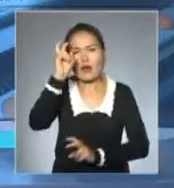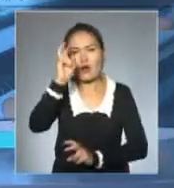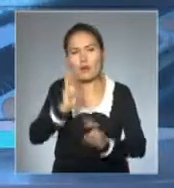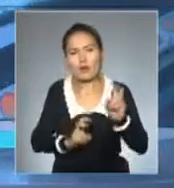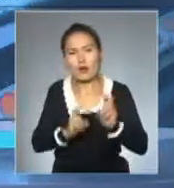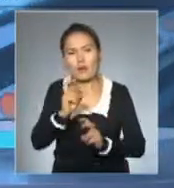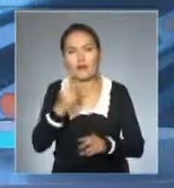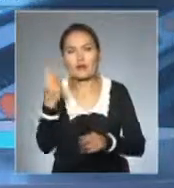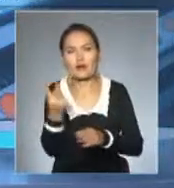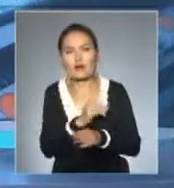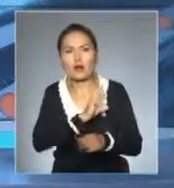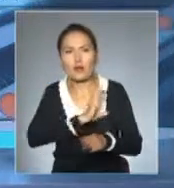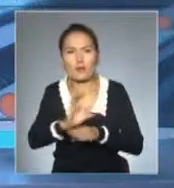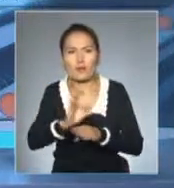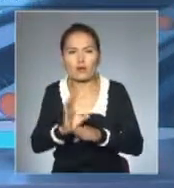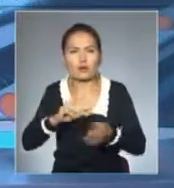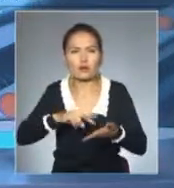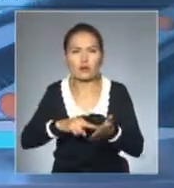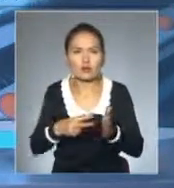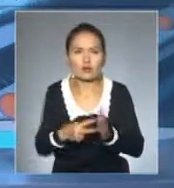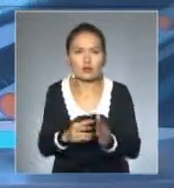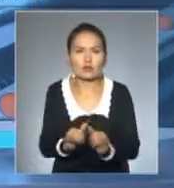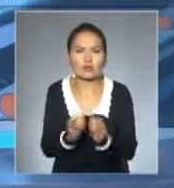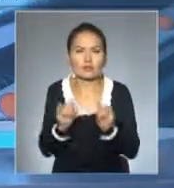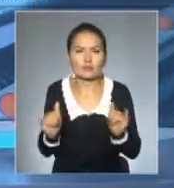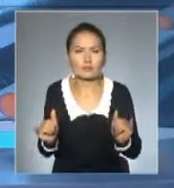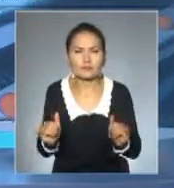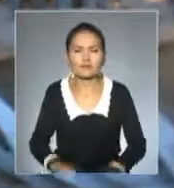фабрика өндіріс көлемін 2 есеге арттыруды жоспарлап отыр.